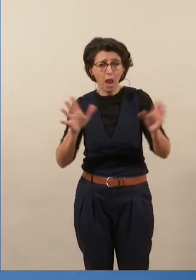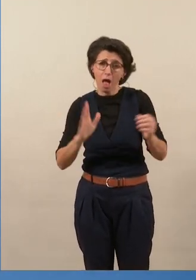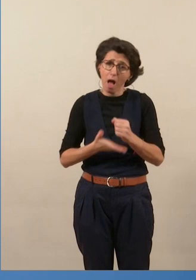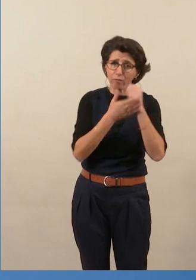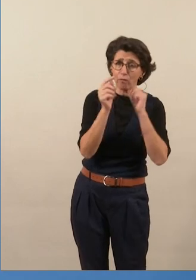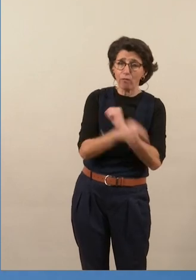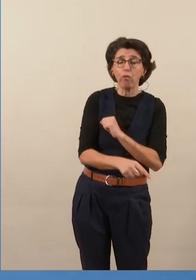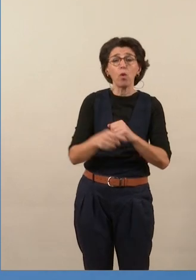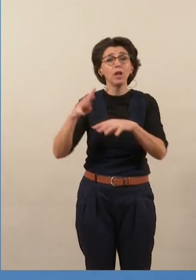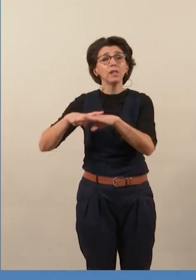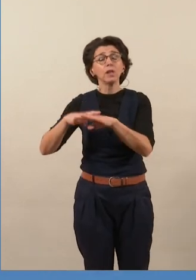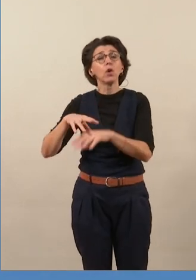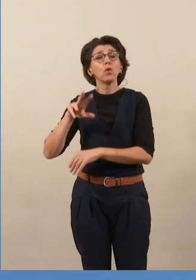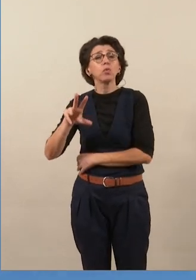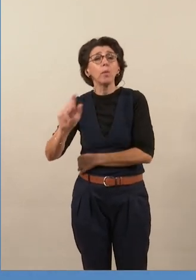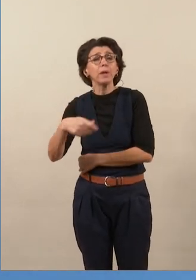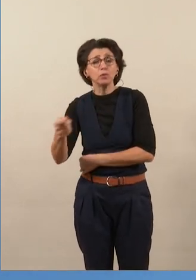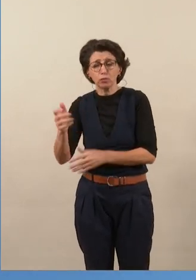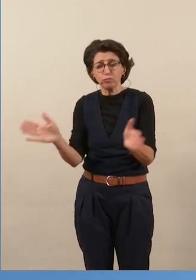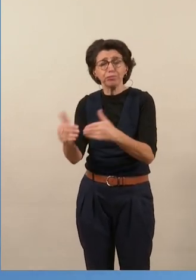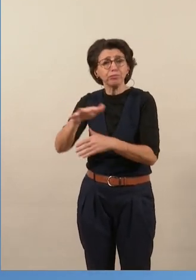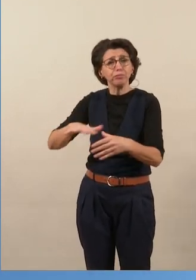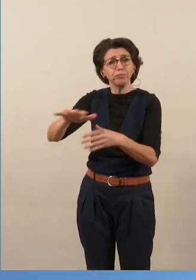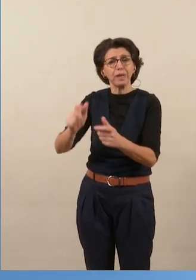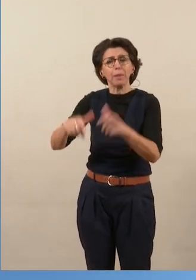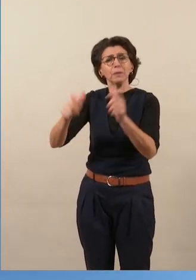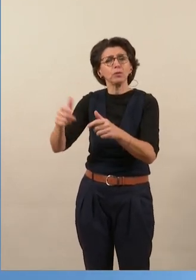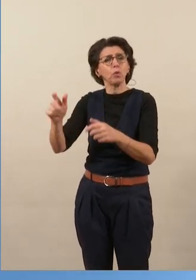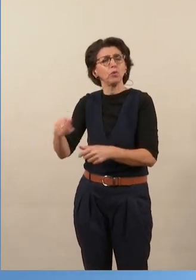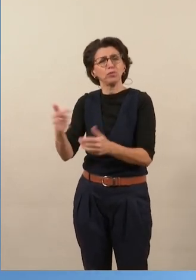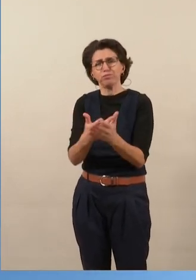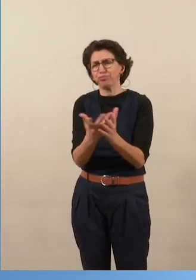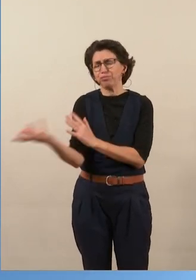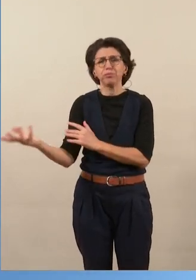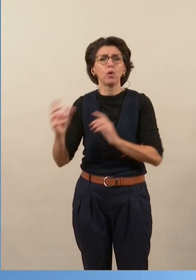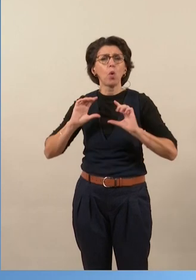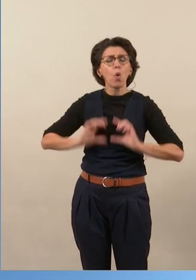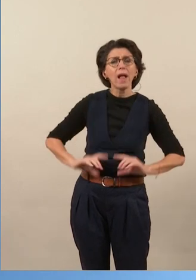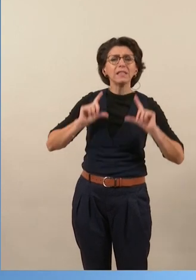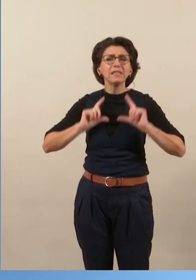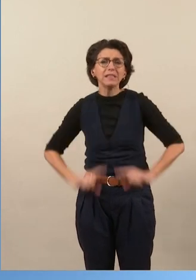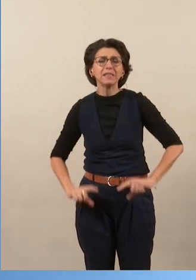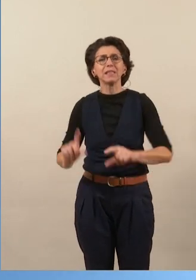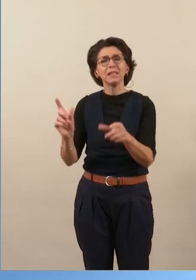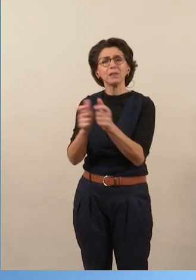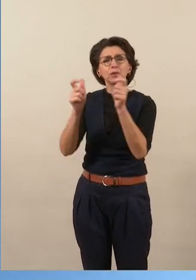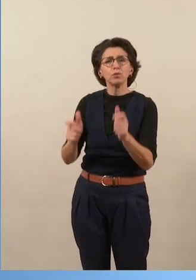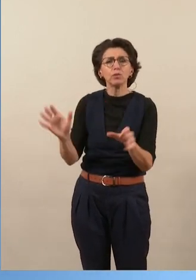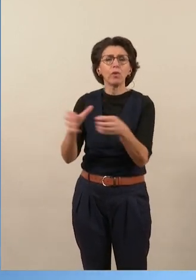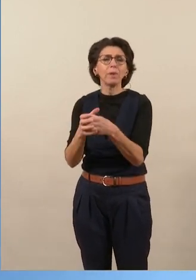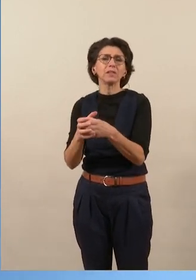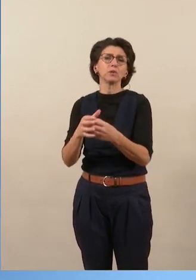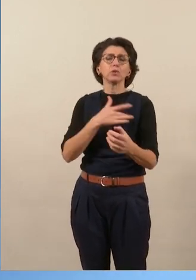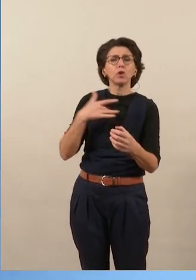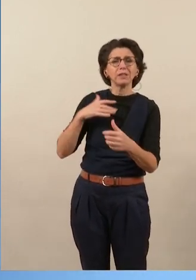3 dans ce secteur-là comporte beaucoup hein de d'établissement d'éducation collège lycée mais aussi l'institut de formation sanitaire et